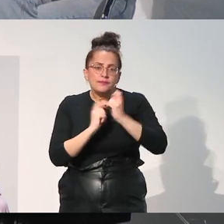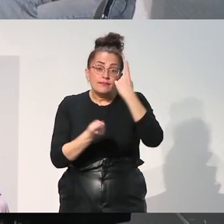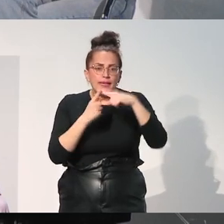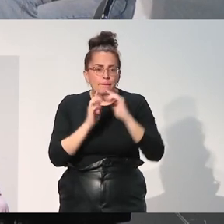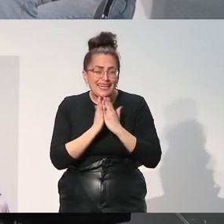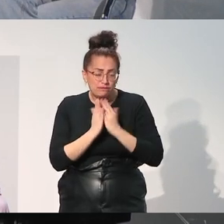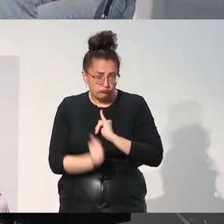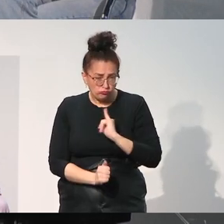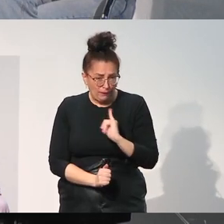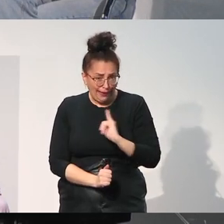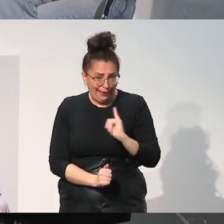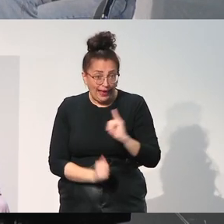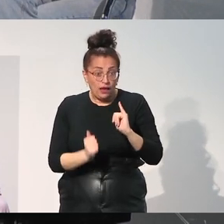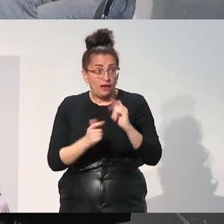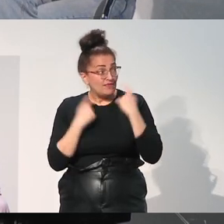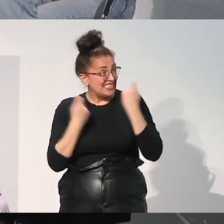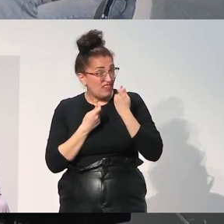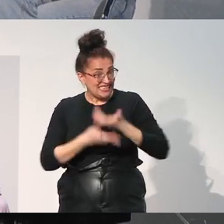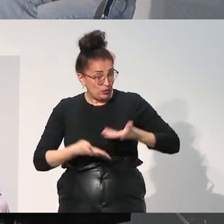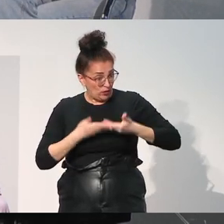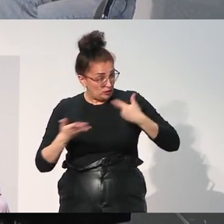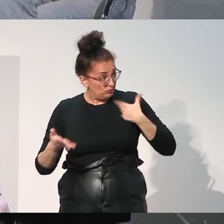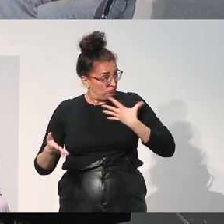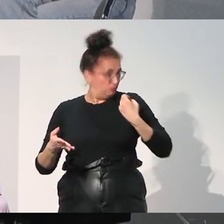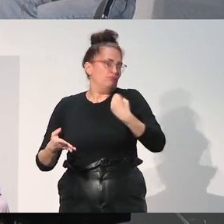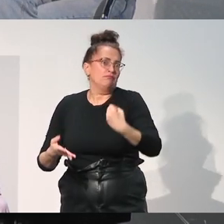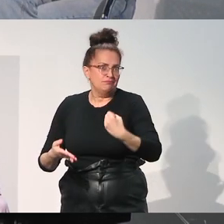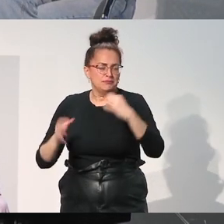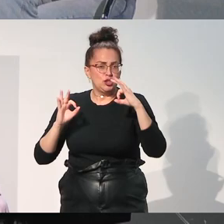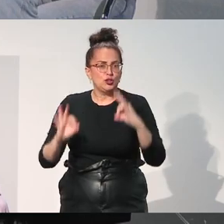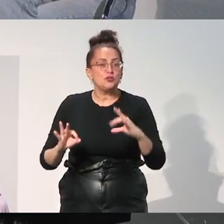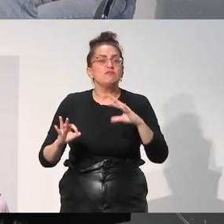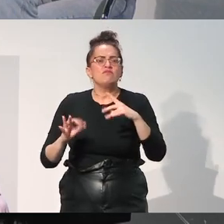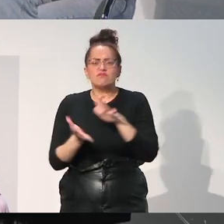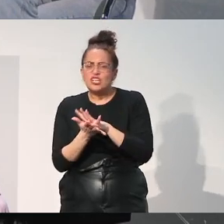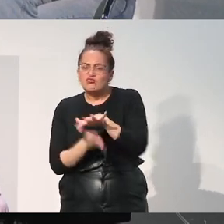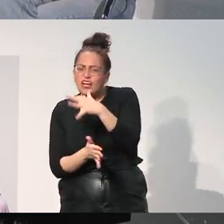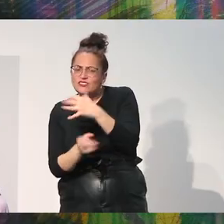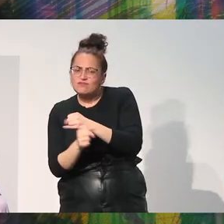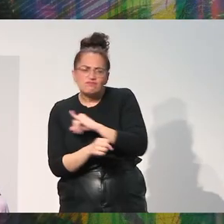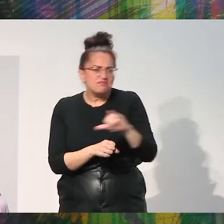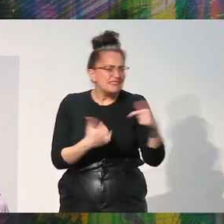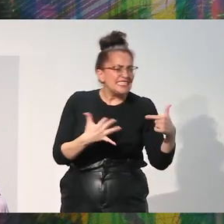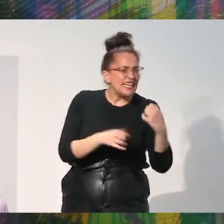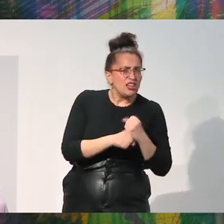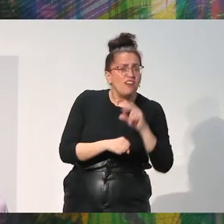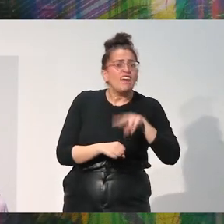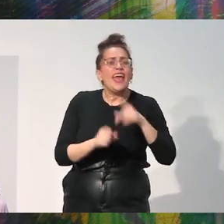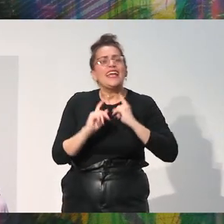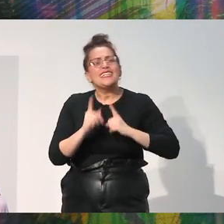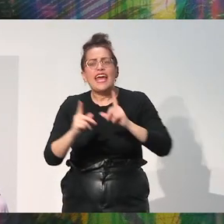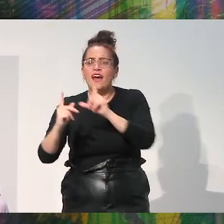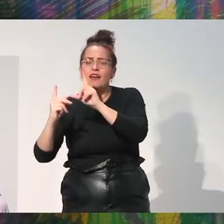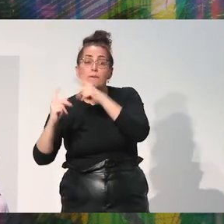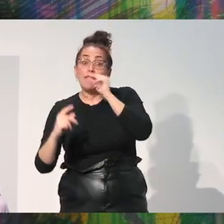Et c'était dingue parce que, ils avaient entre 15 et 18 ans, 15 et 17 ans plutôt. On leur avait jamais parlé de cette guerre-là, encore une fois. Leurs parents ne